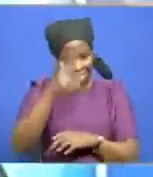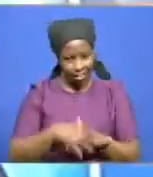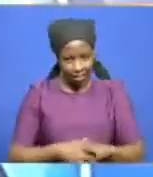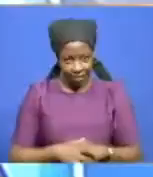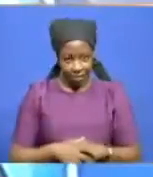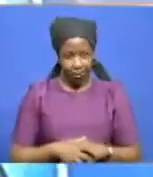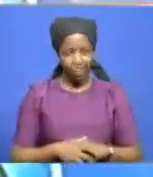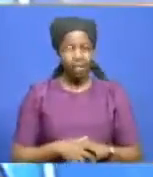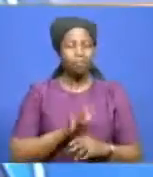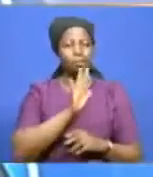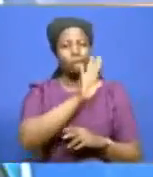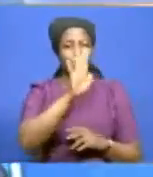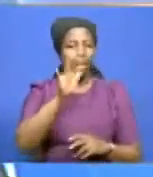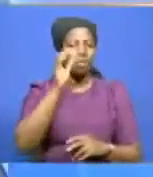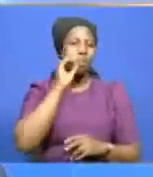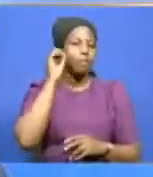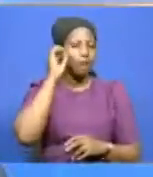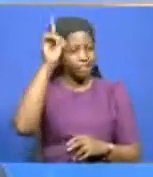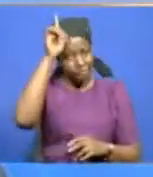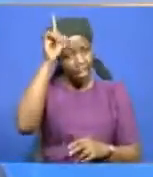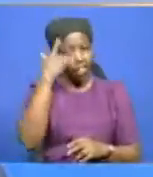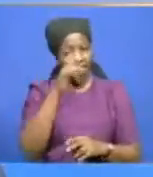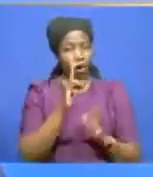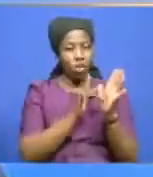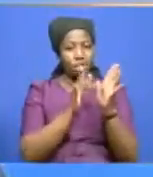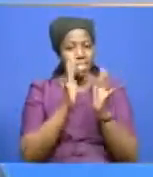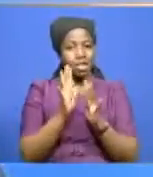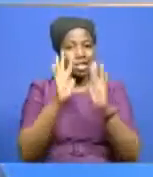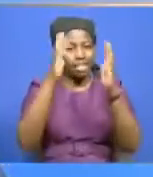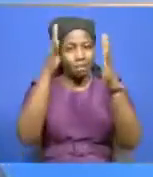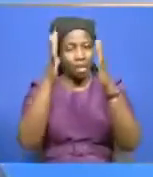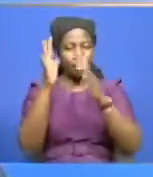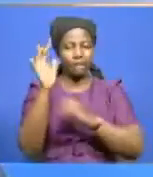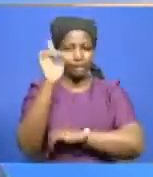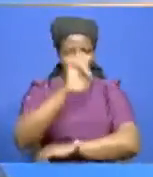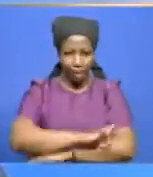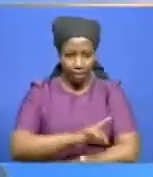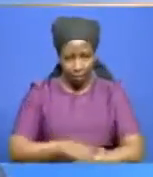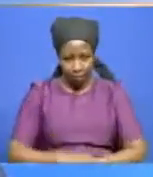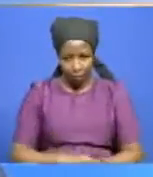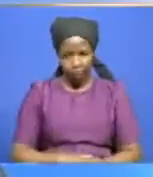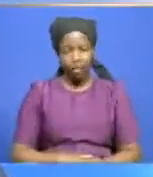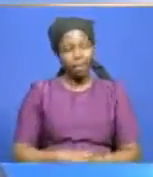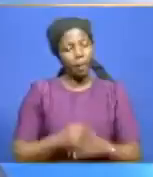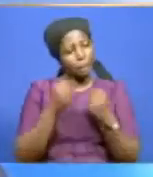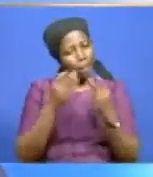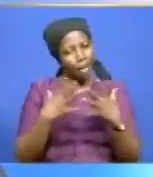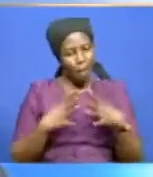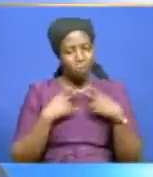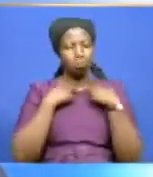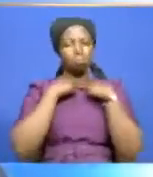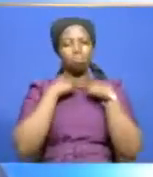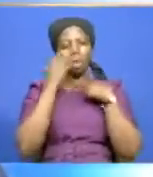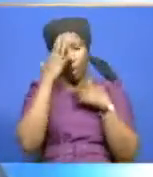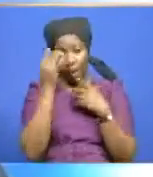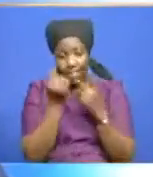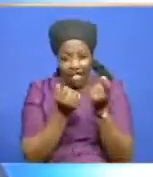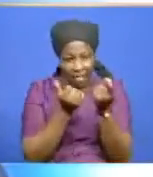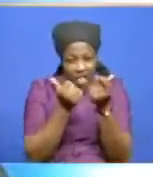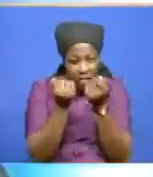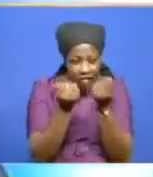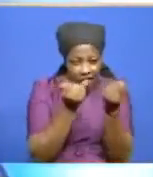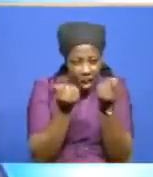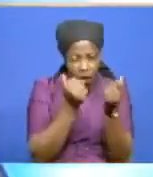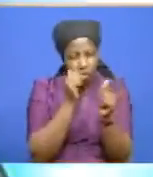kwenye makazi yao ya mashambani kwa sherehe za siku kuu ya Krismasi. Wengi walikwama kwani magari machache